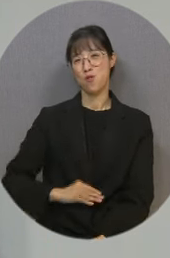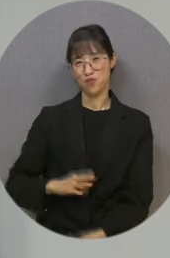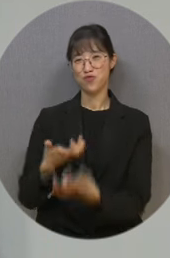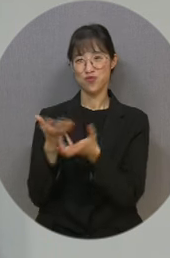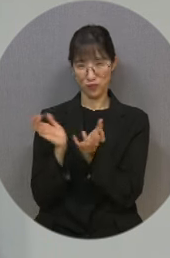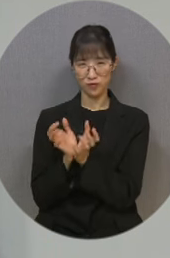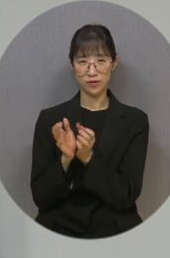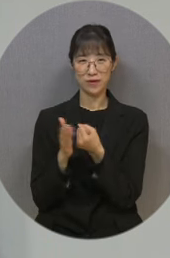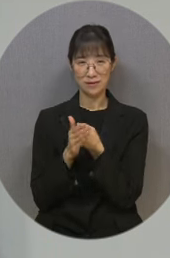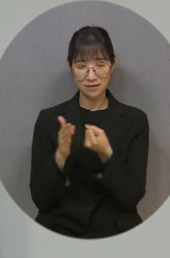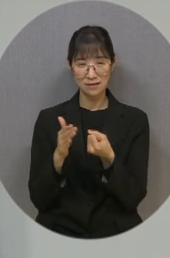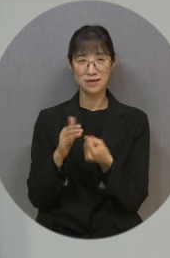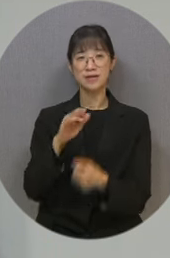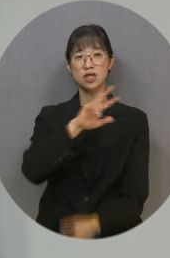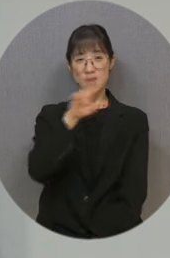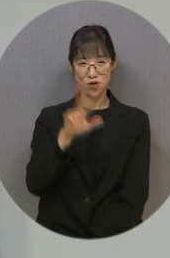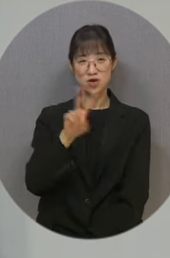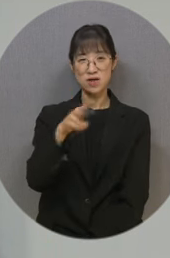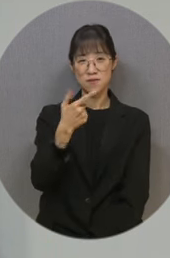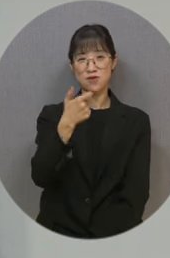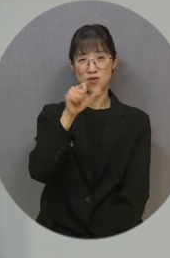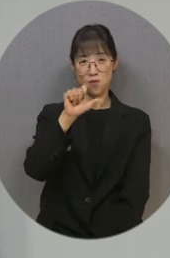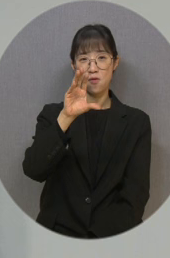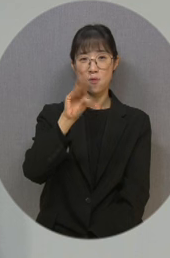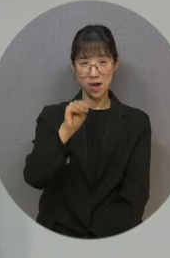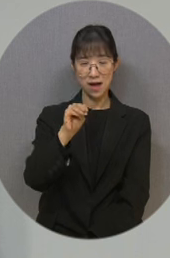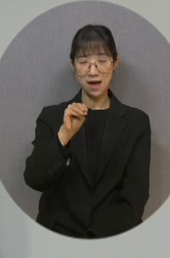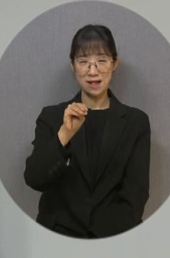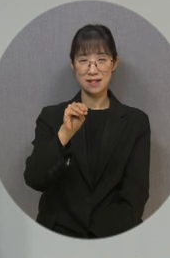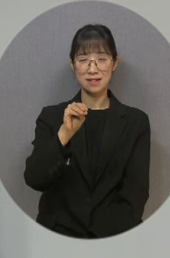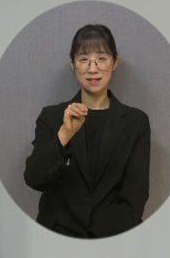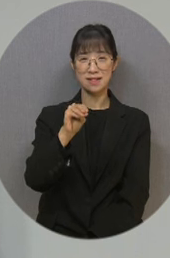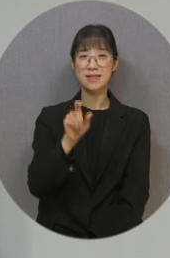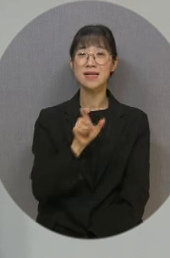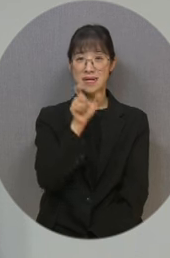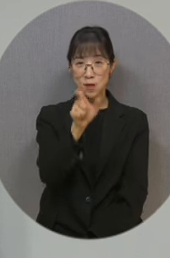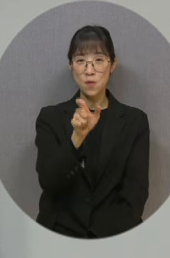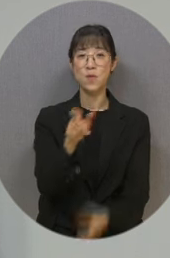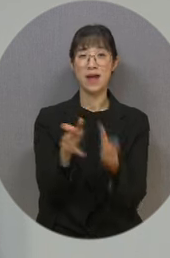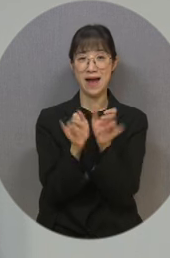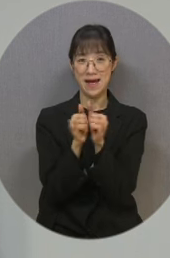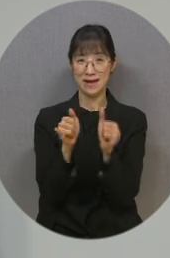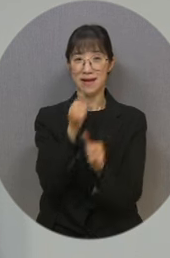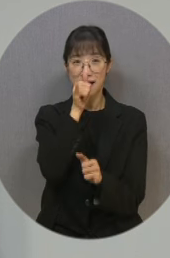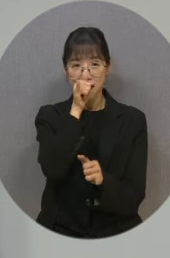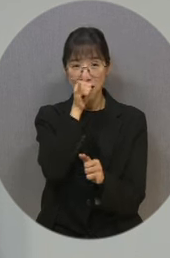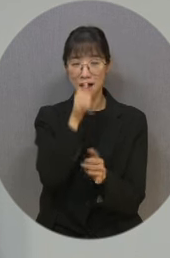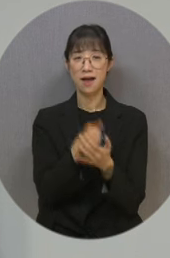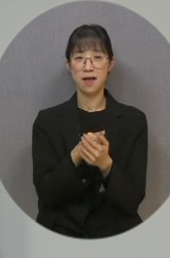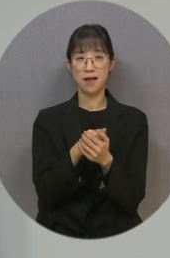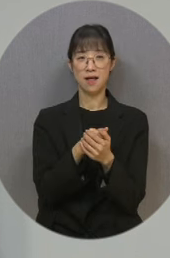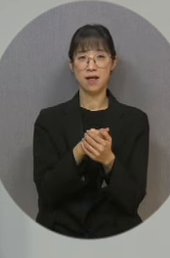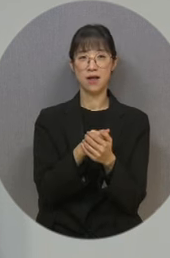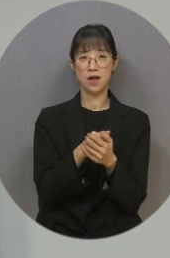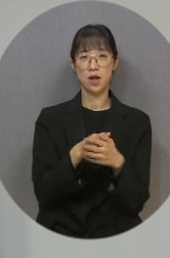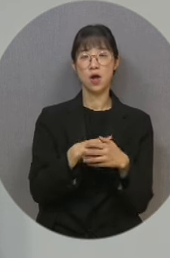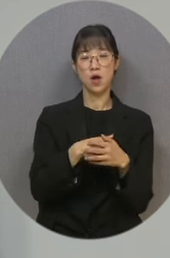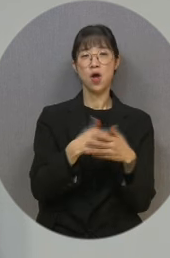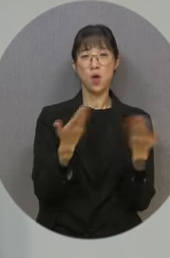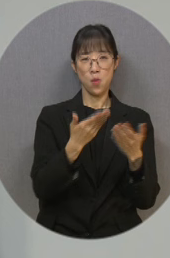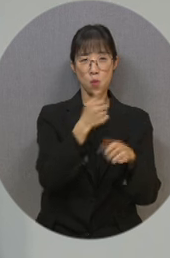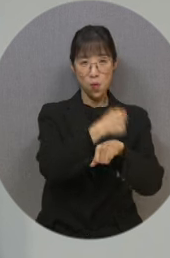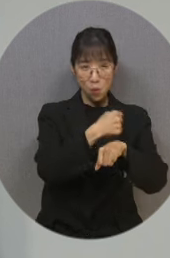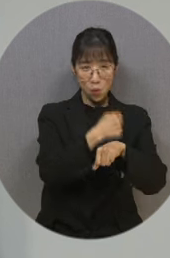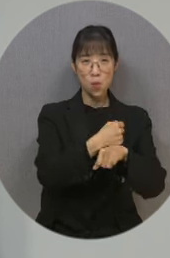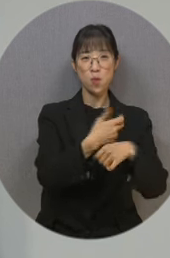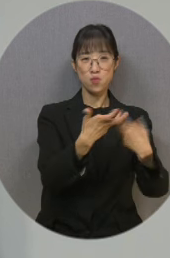그래서 전국에 265만 명의 등록 장애인들이 있는데요 저희 고용 노동부가 이제